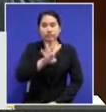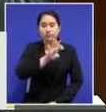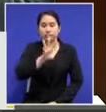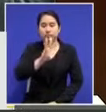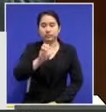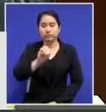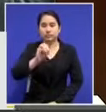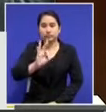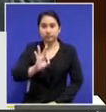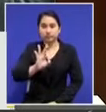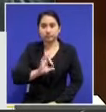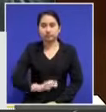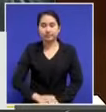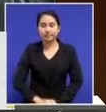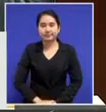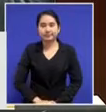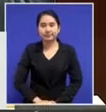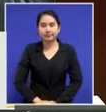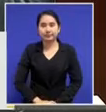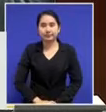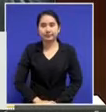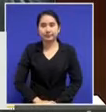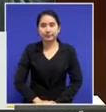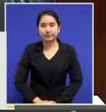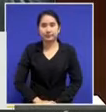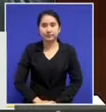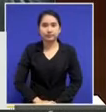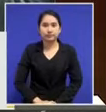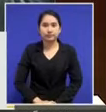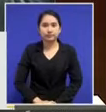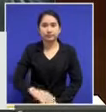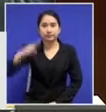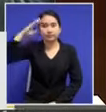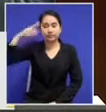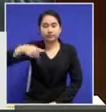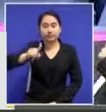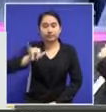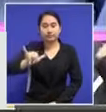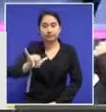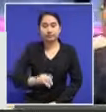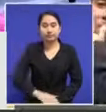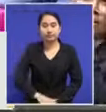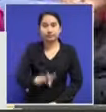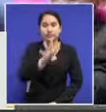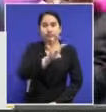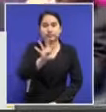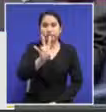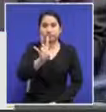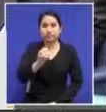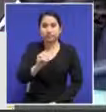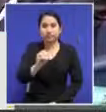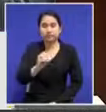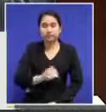469นายวราวุฒิศิลปะอาชา พลเอกประยุทธ์จันทร์โอชาครับ